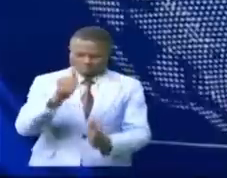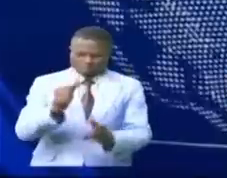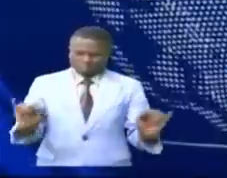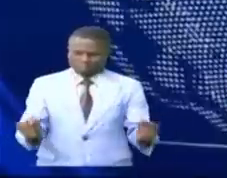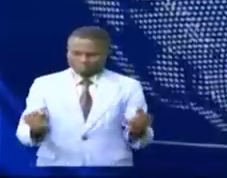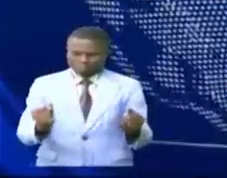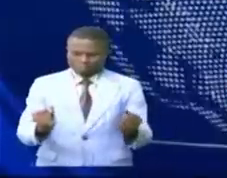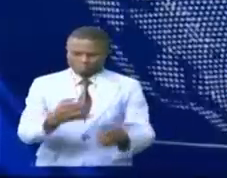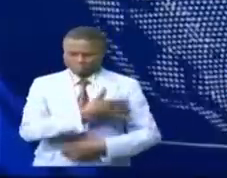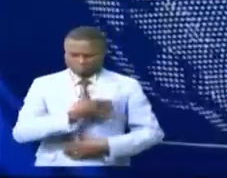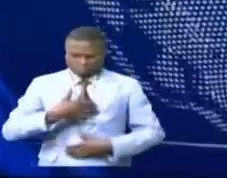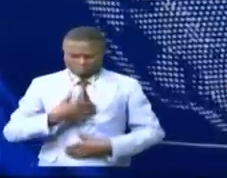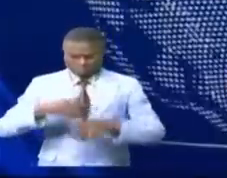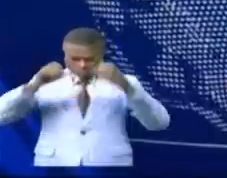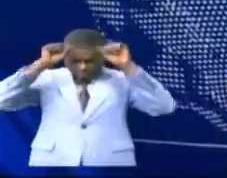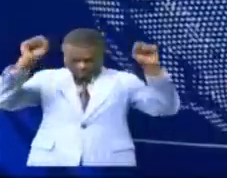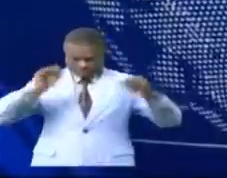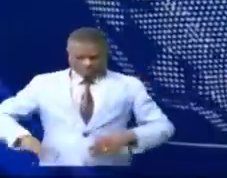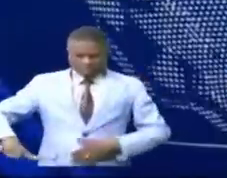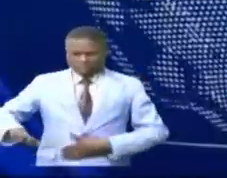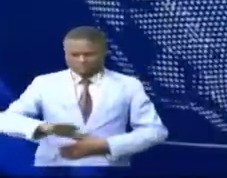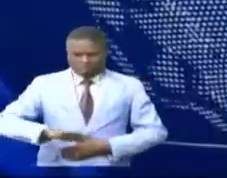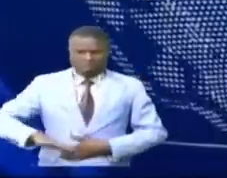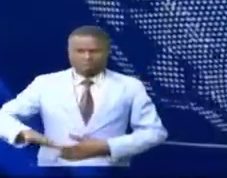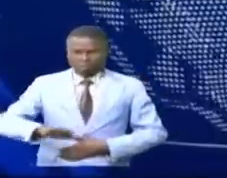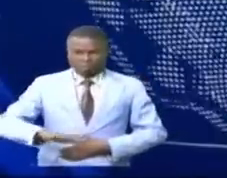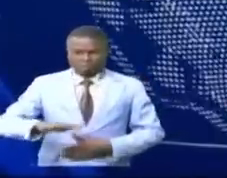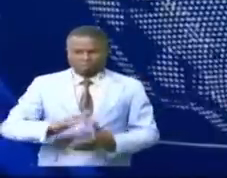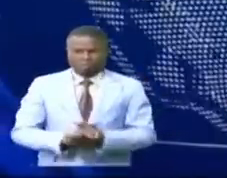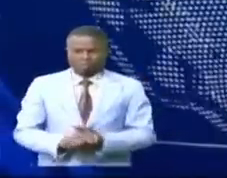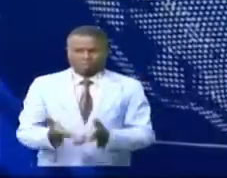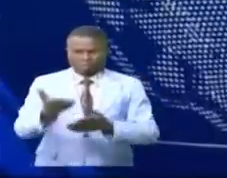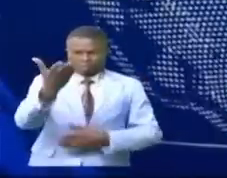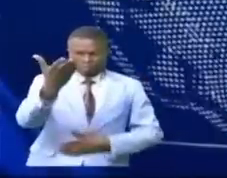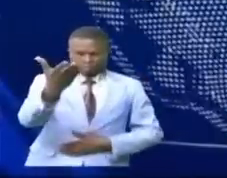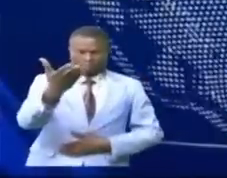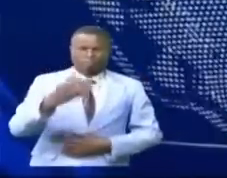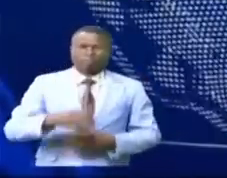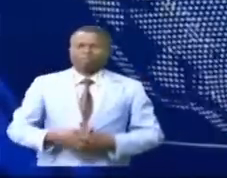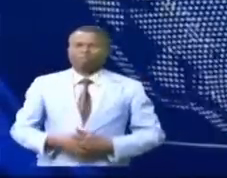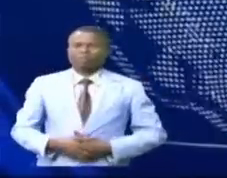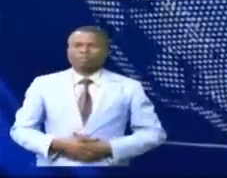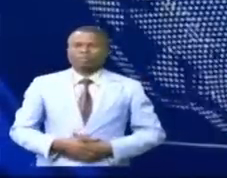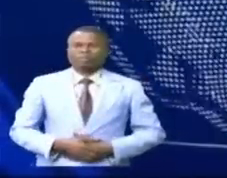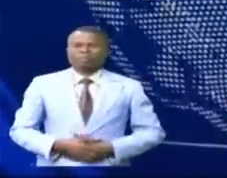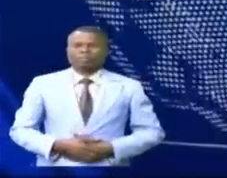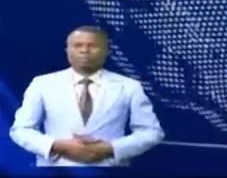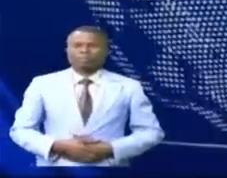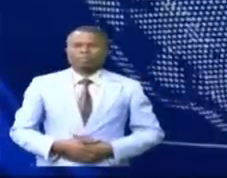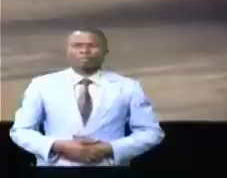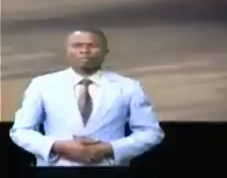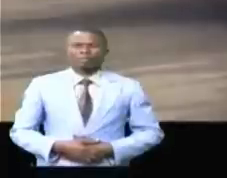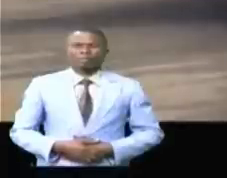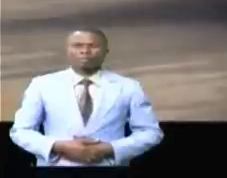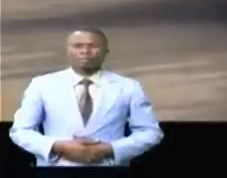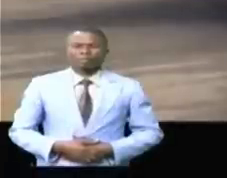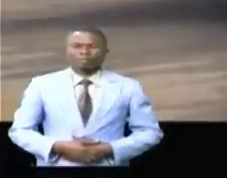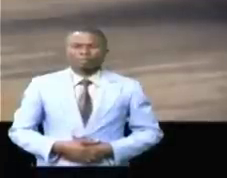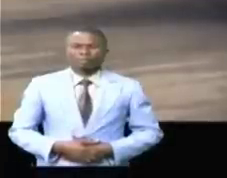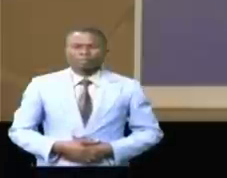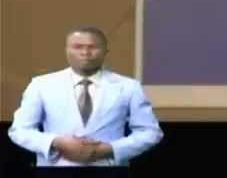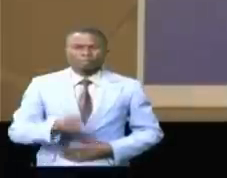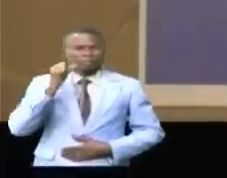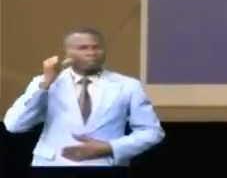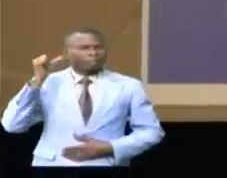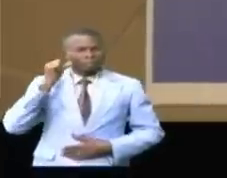nationales au nom du président de la République, nous dit Christian Vital Montomungu. À 48 heures